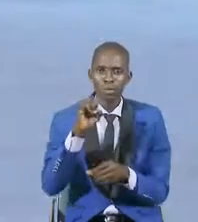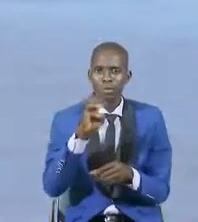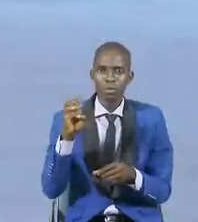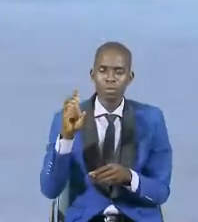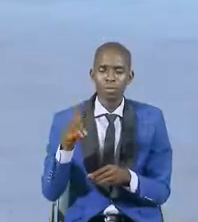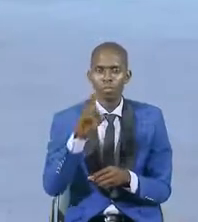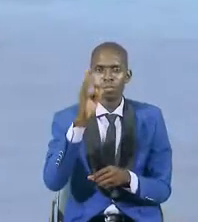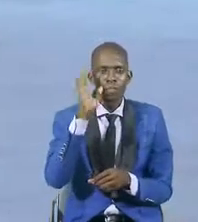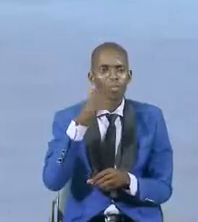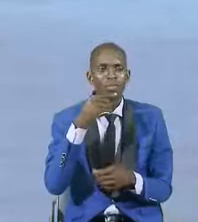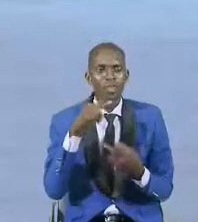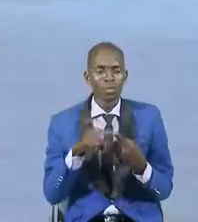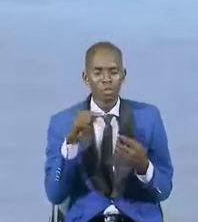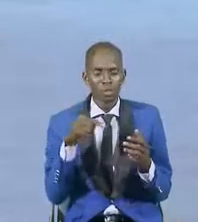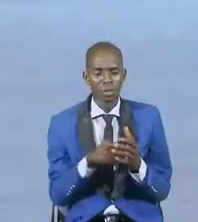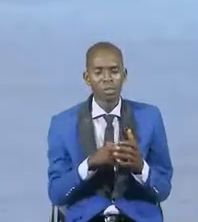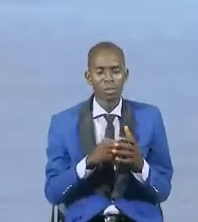à cette montagne,